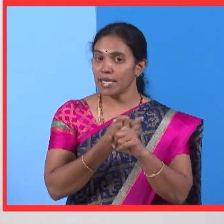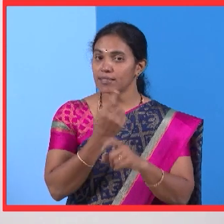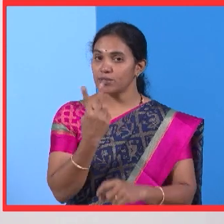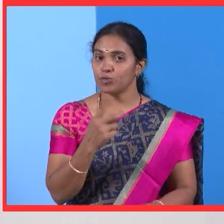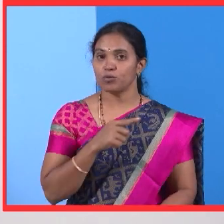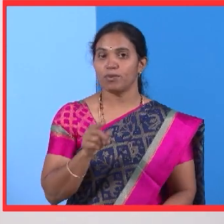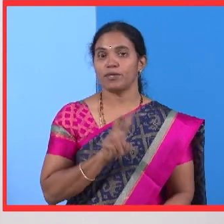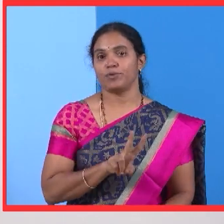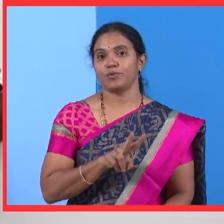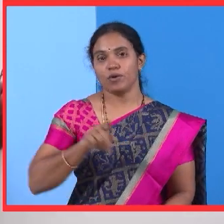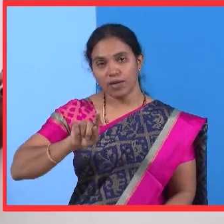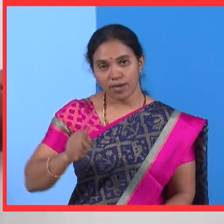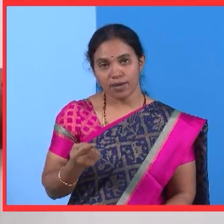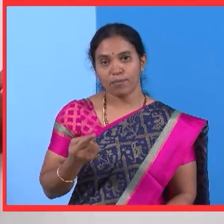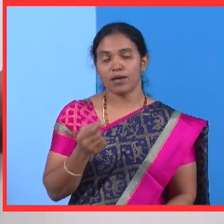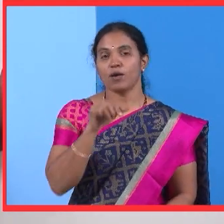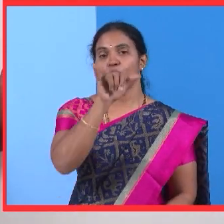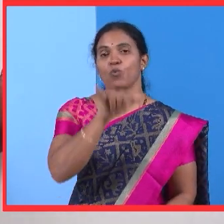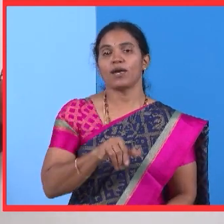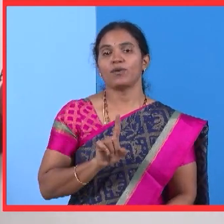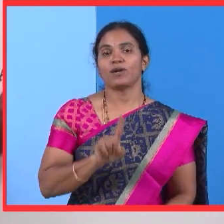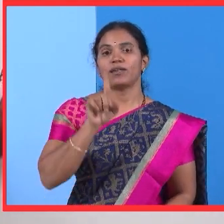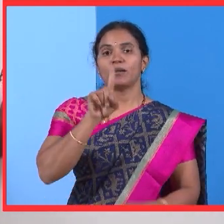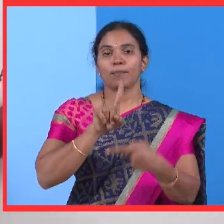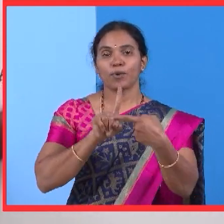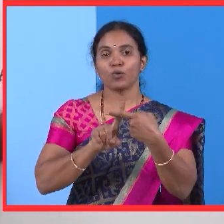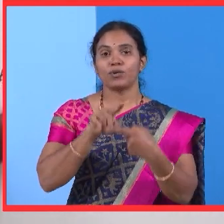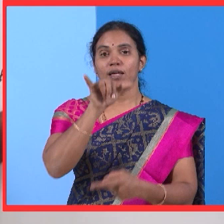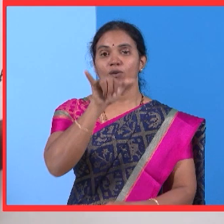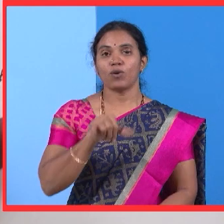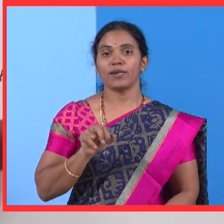ஒய் டூ பை டூ என்று கணக்கிடலாம்.